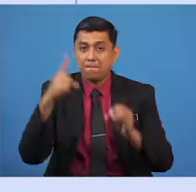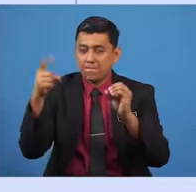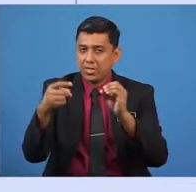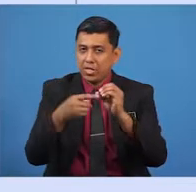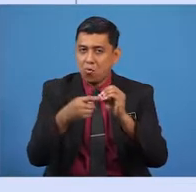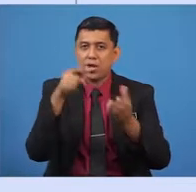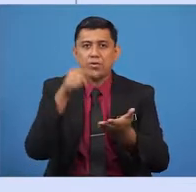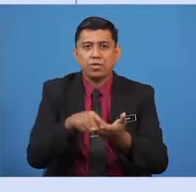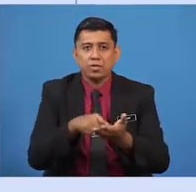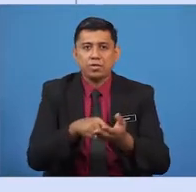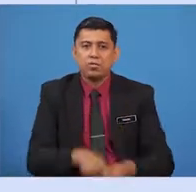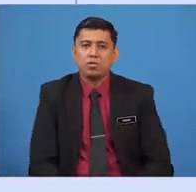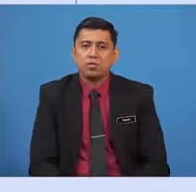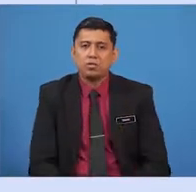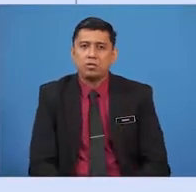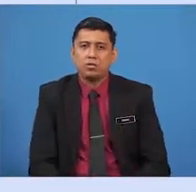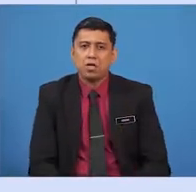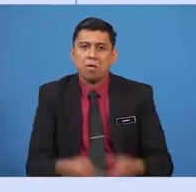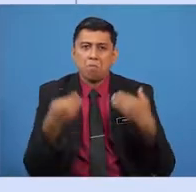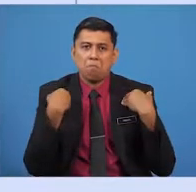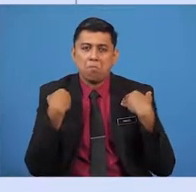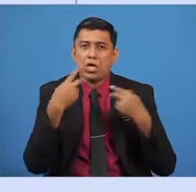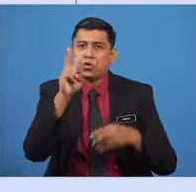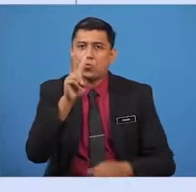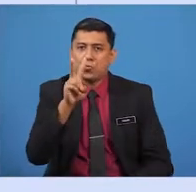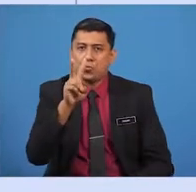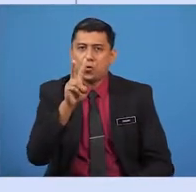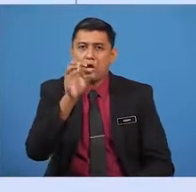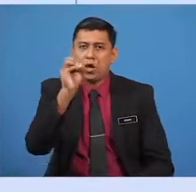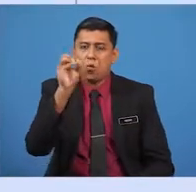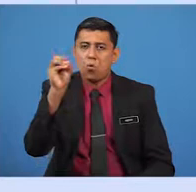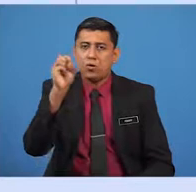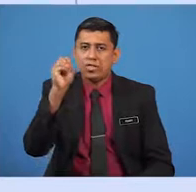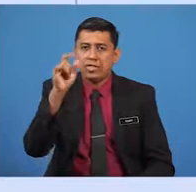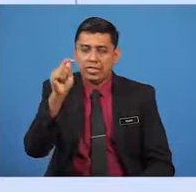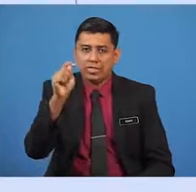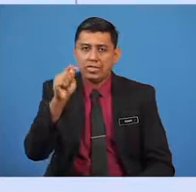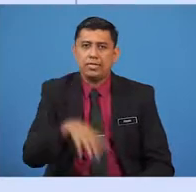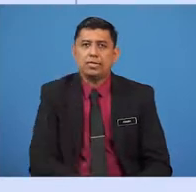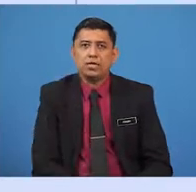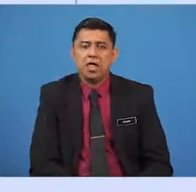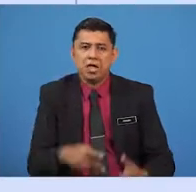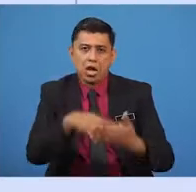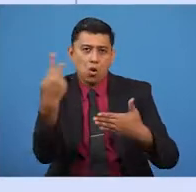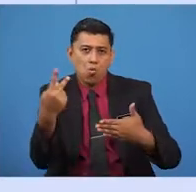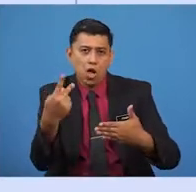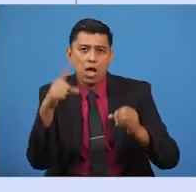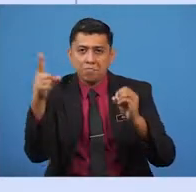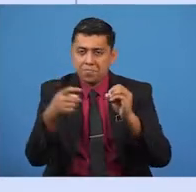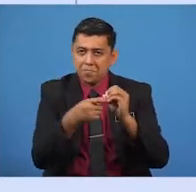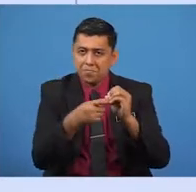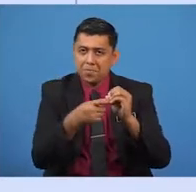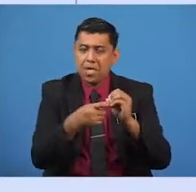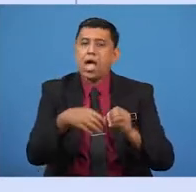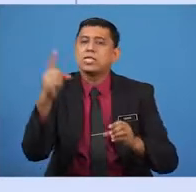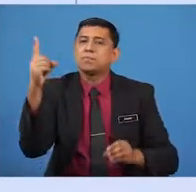Persenyawaan in vitro. Oosit sekunder isteri dikeluarkan dari ovari dan disenyawakan